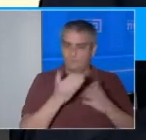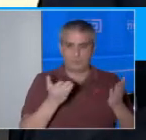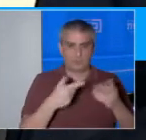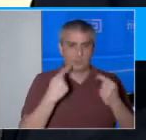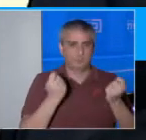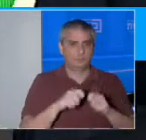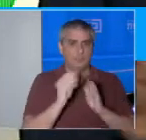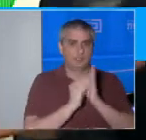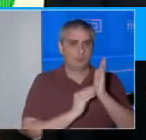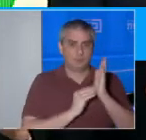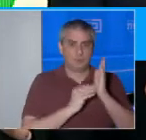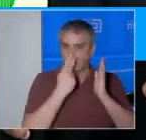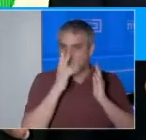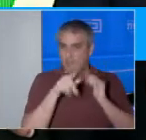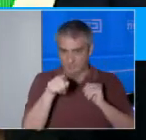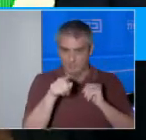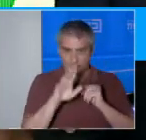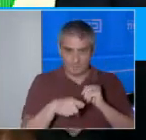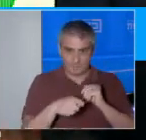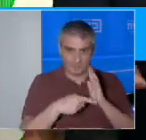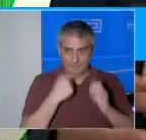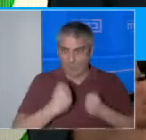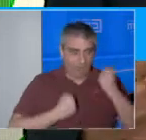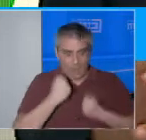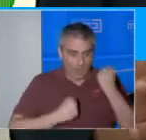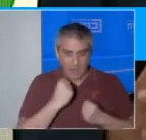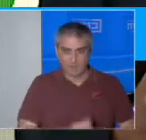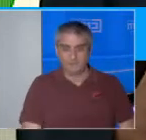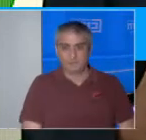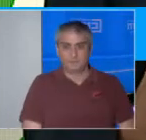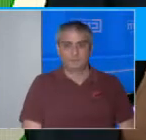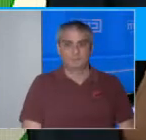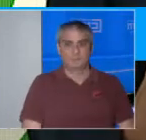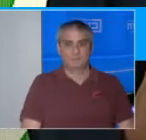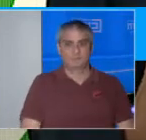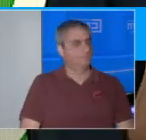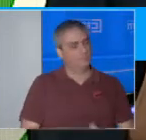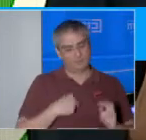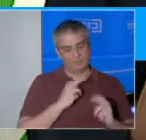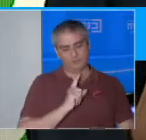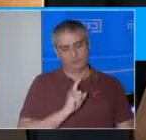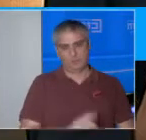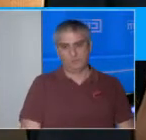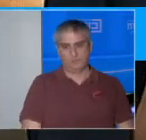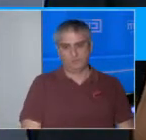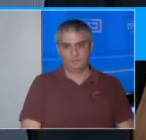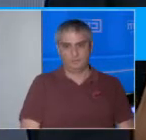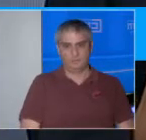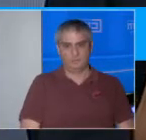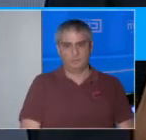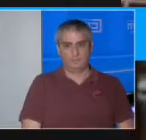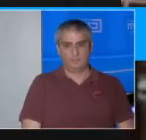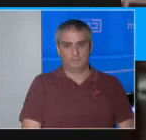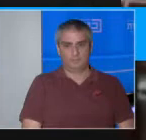ביום סגירת הרשימות, נראה את זה גם אצלכם הפעם? אני מאוד מאוד מקווה שלא, אני מאוד מאוד מקווה